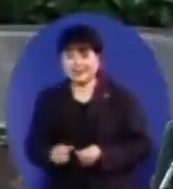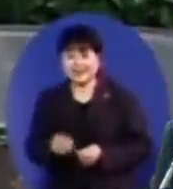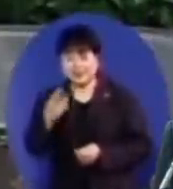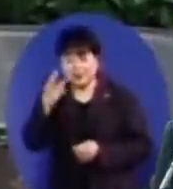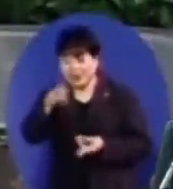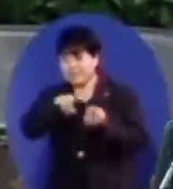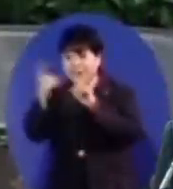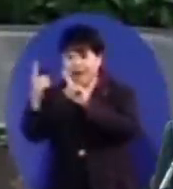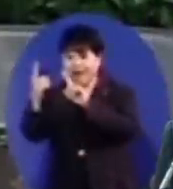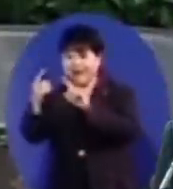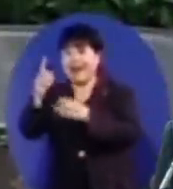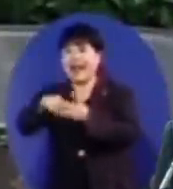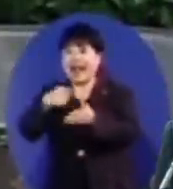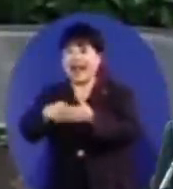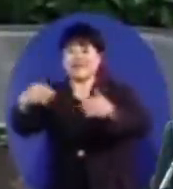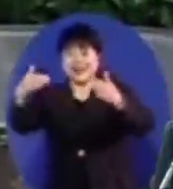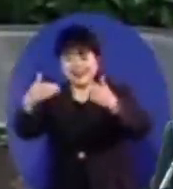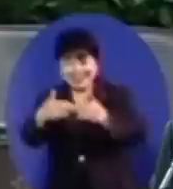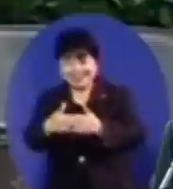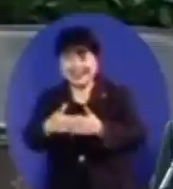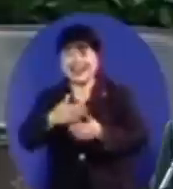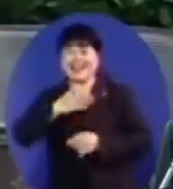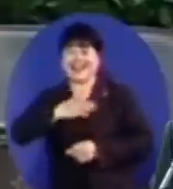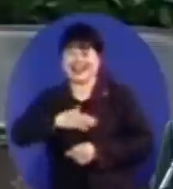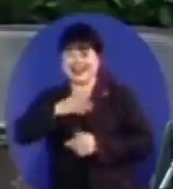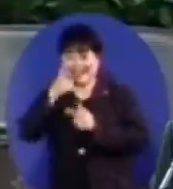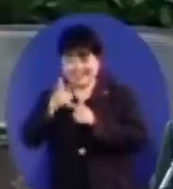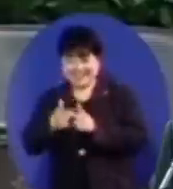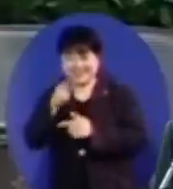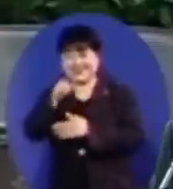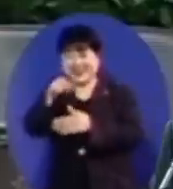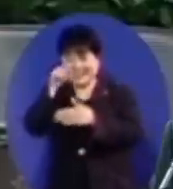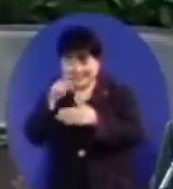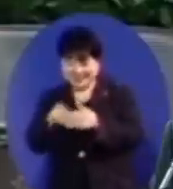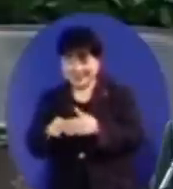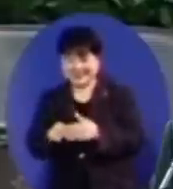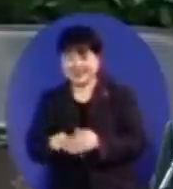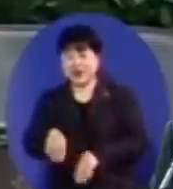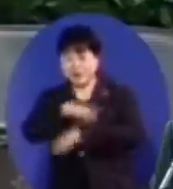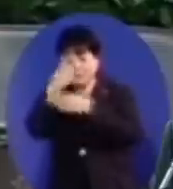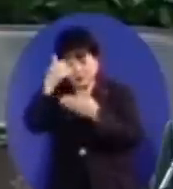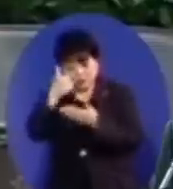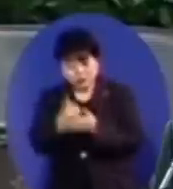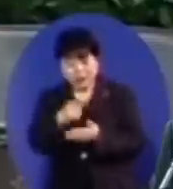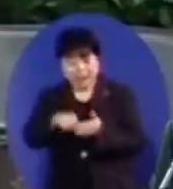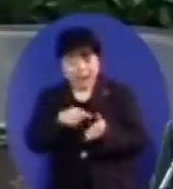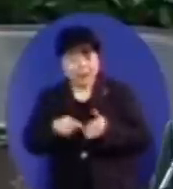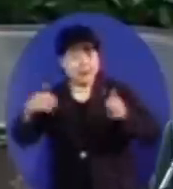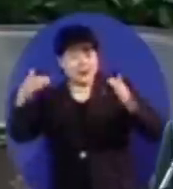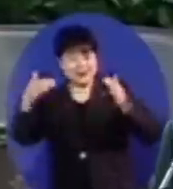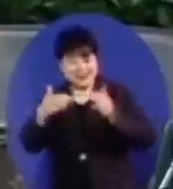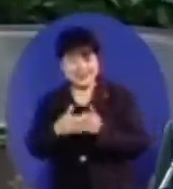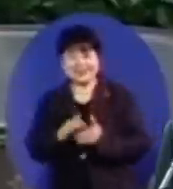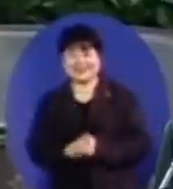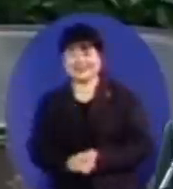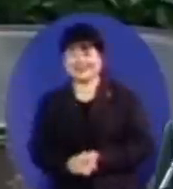사흘만에 남았으니까 아 갚았구나. 예수님 안에서 모든 죄가 다 갚아졌구나.